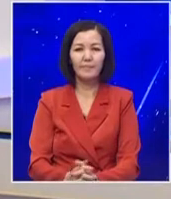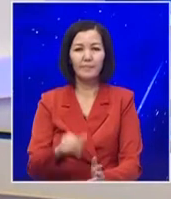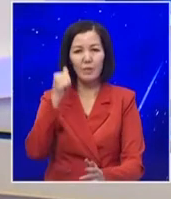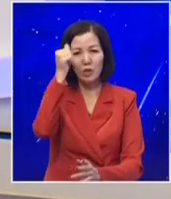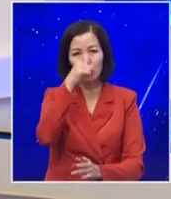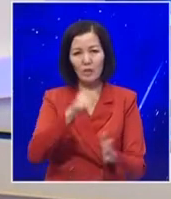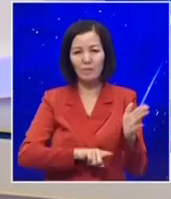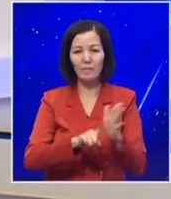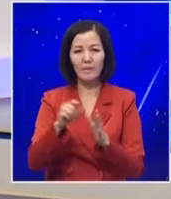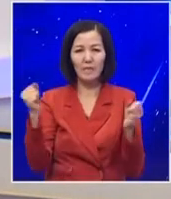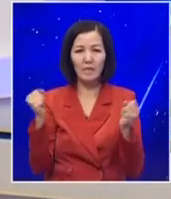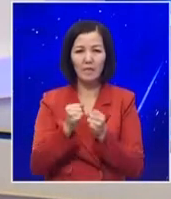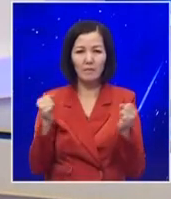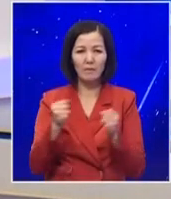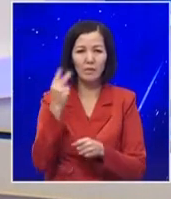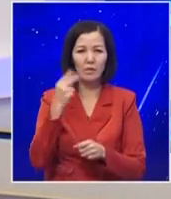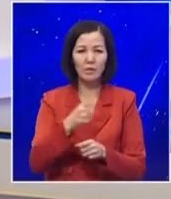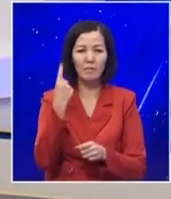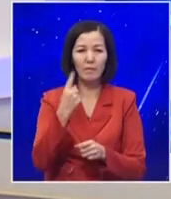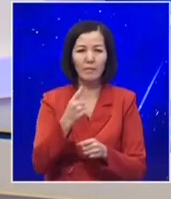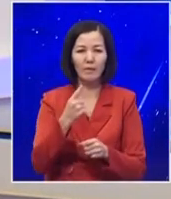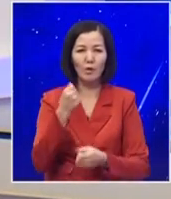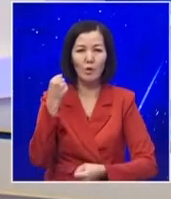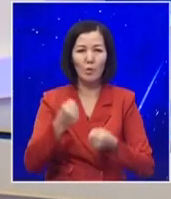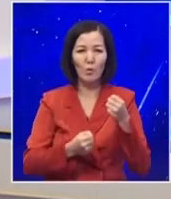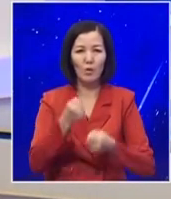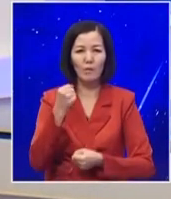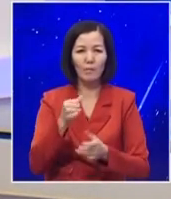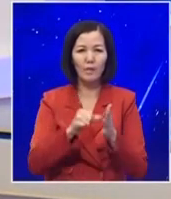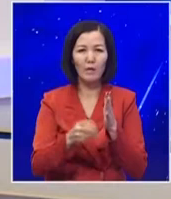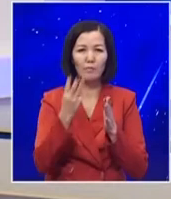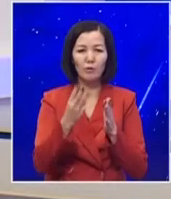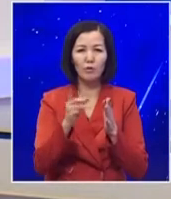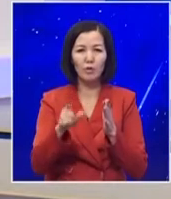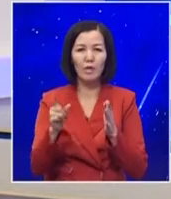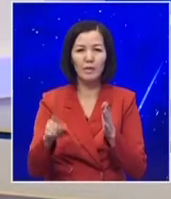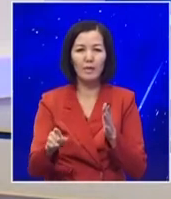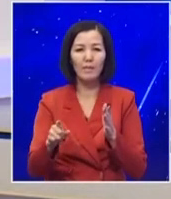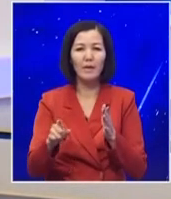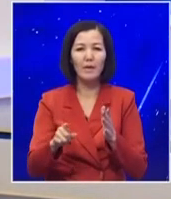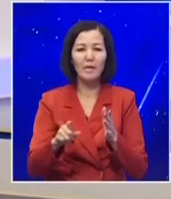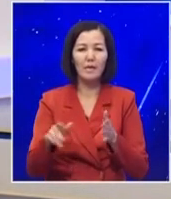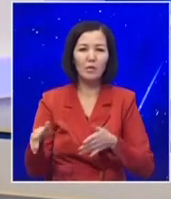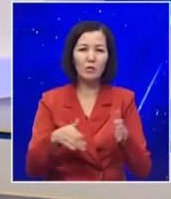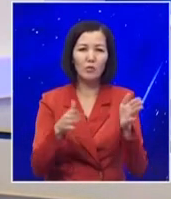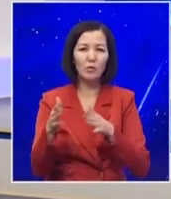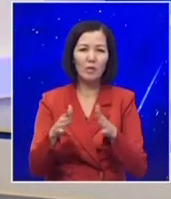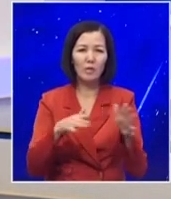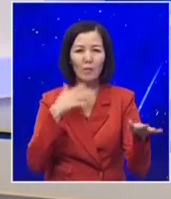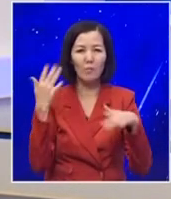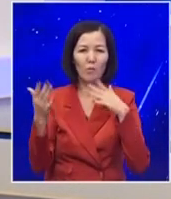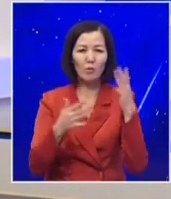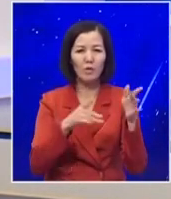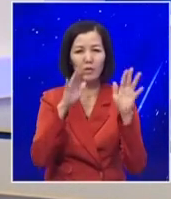Жыл басынан қыс мезгілінде 21 көлікпен 63 адам өңірде тас жолдарда боран мен қар құрсауында қалған. Барлығы төтенше